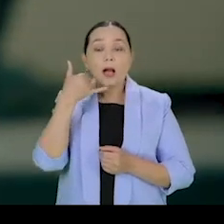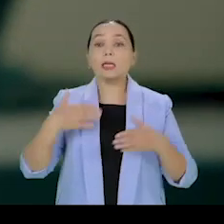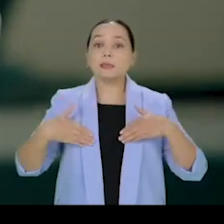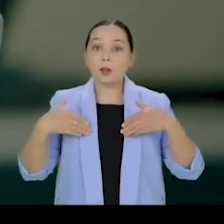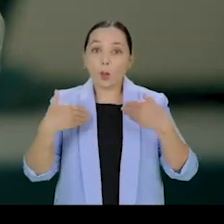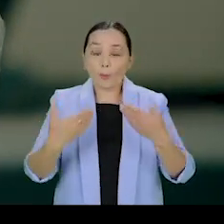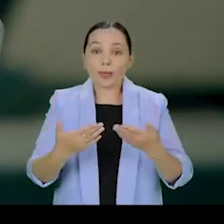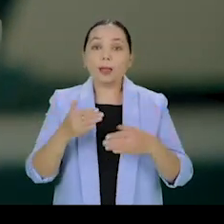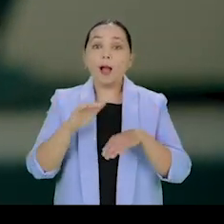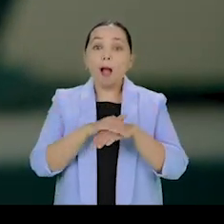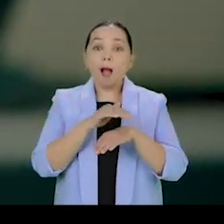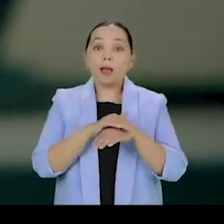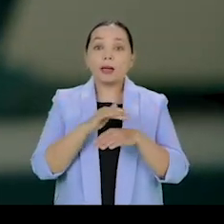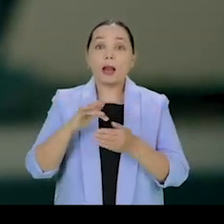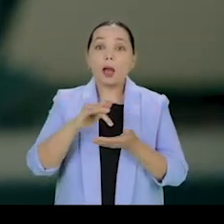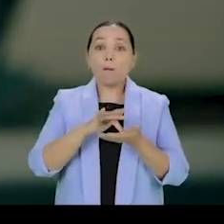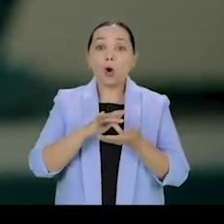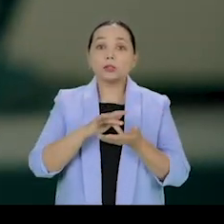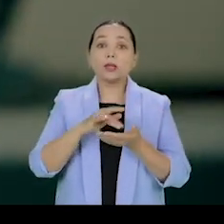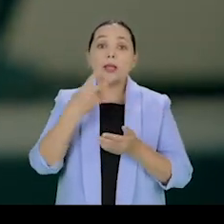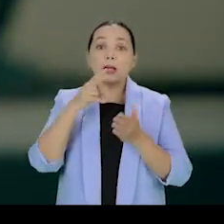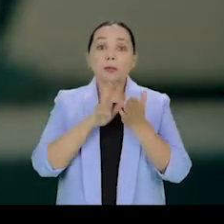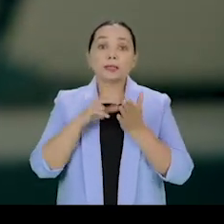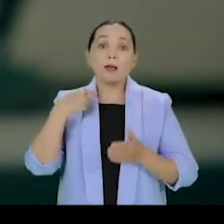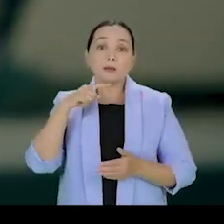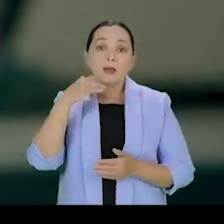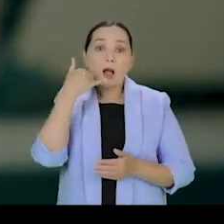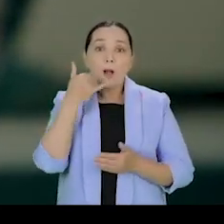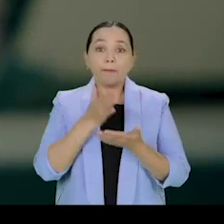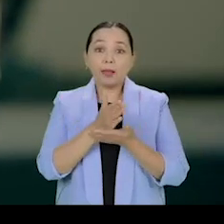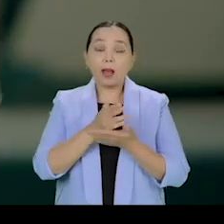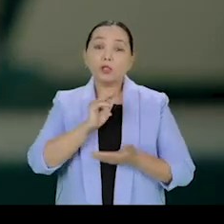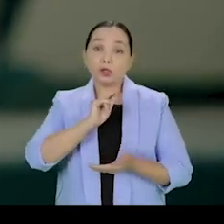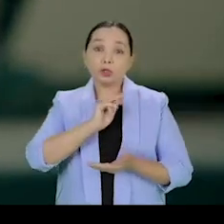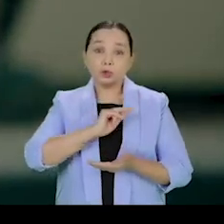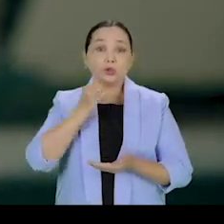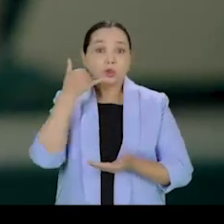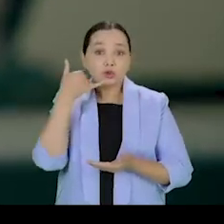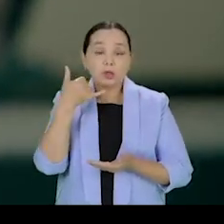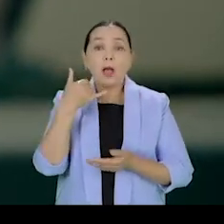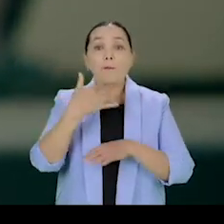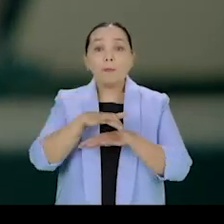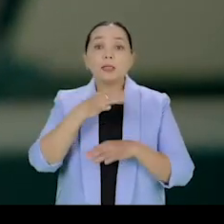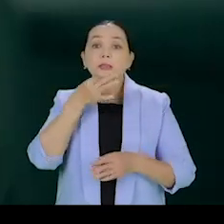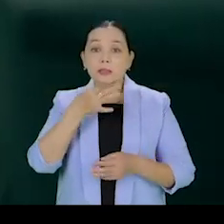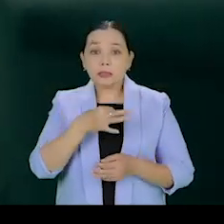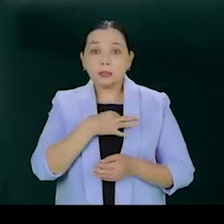alaykum. Xayriyalarni muvofiqlashtirish markazi 28-chi operatori ishladi. Xo'p bo'ladi.